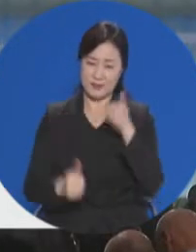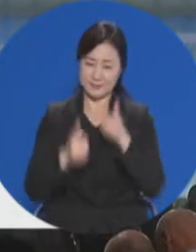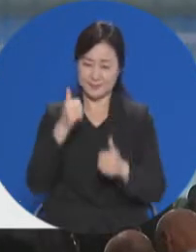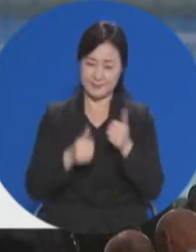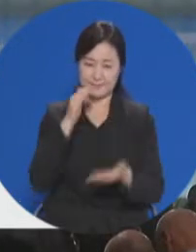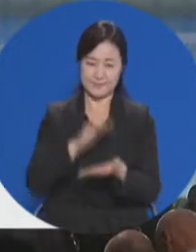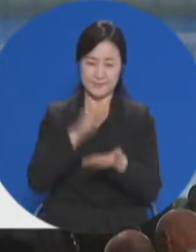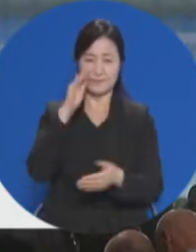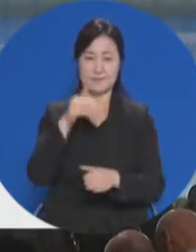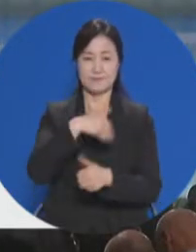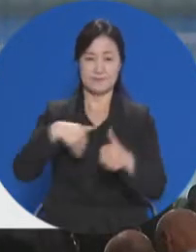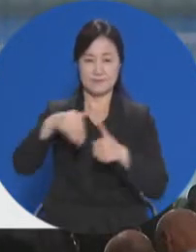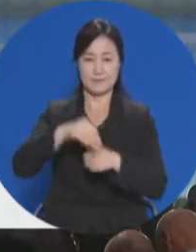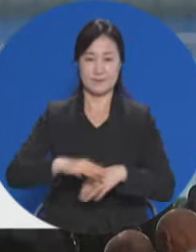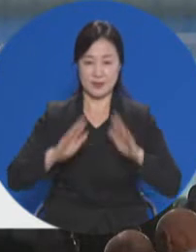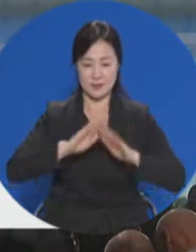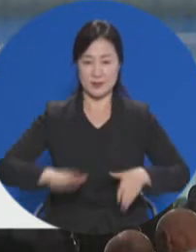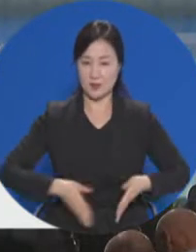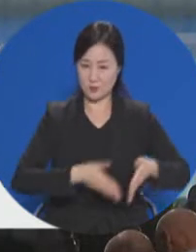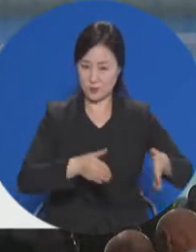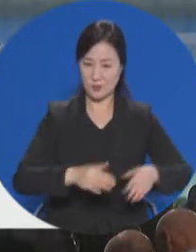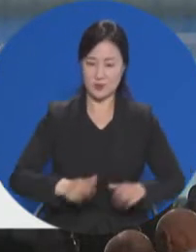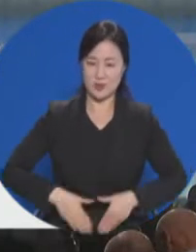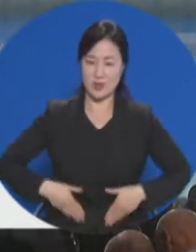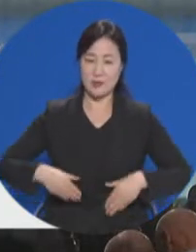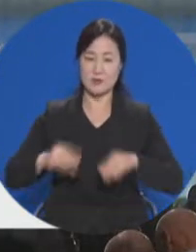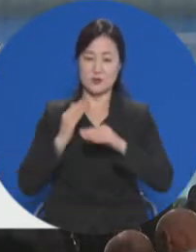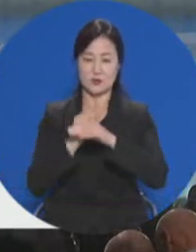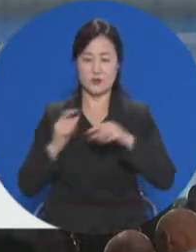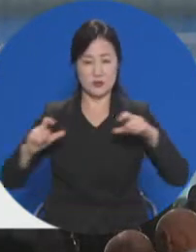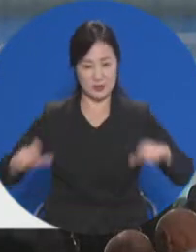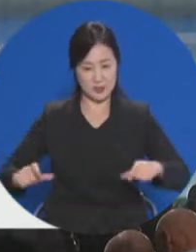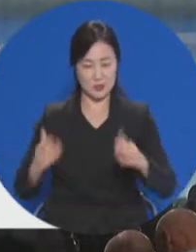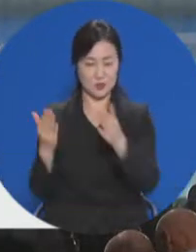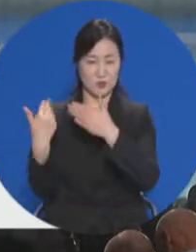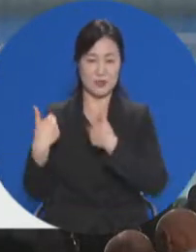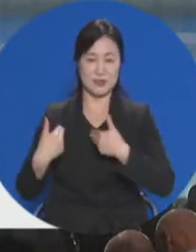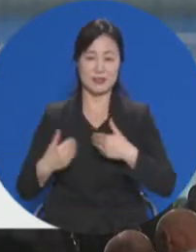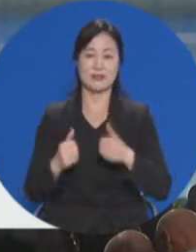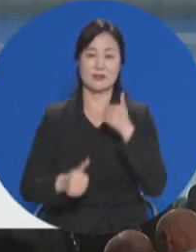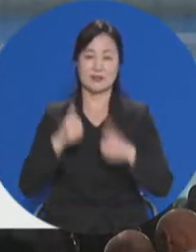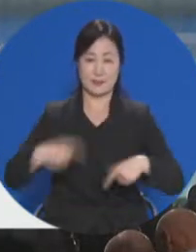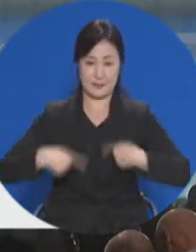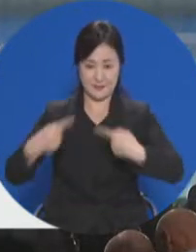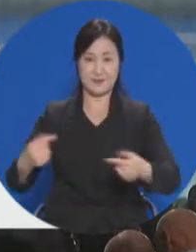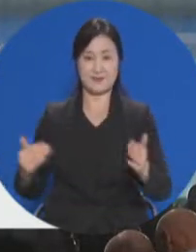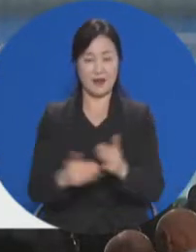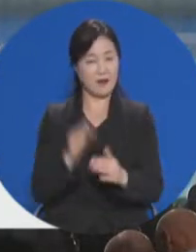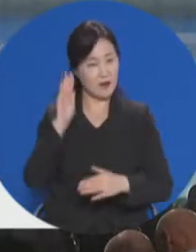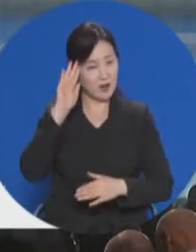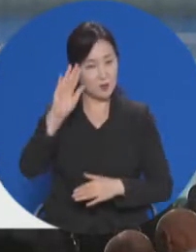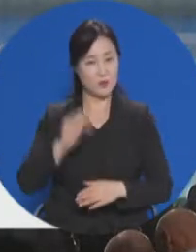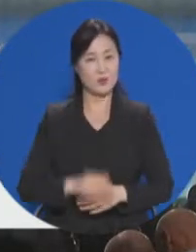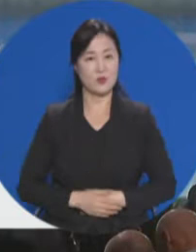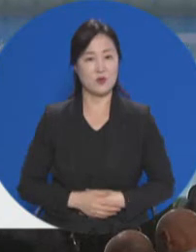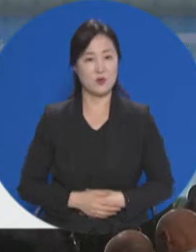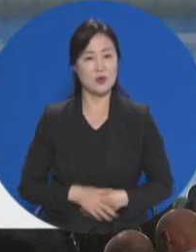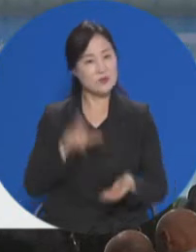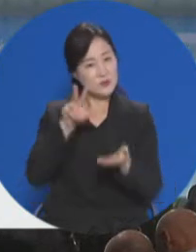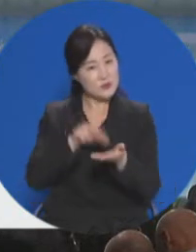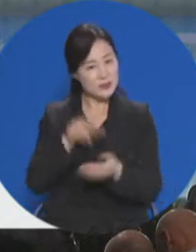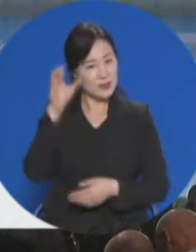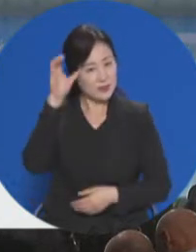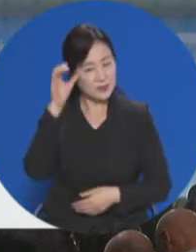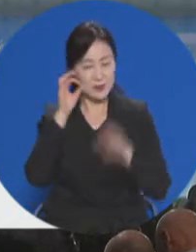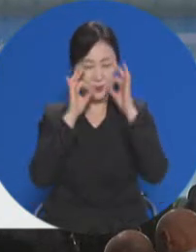있습니다. 전남도도 남해안 남중권 유치의 뜻을 밝히며 경쟁에 뛰어들었는데요. 앞으로의 전망과 과제를